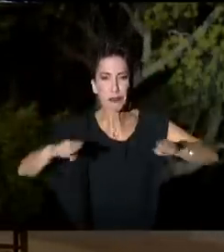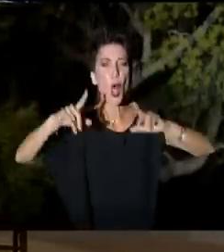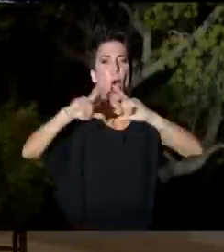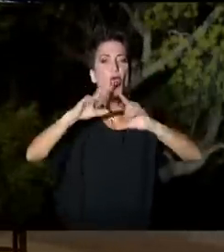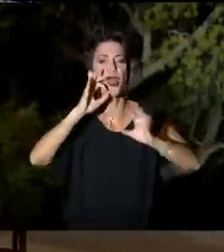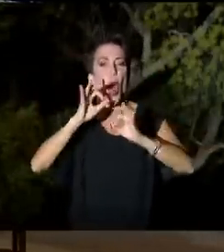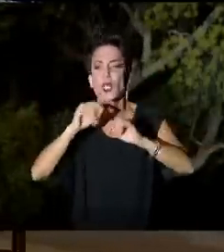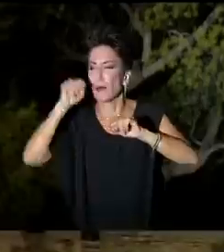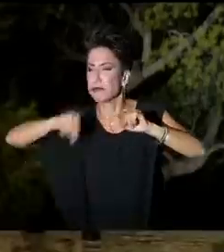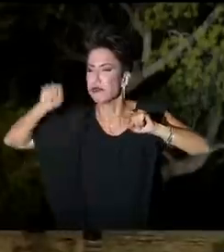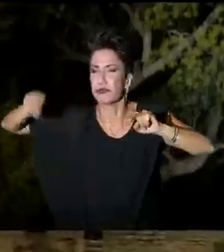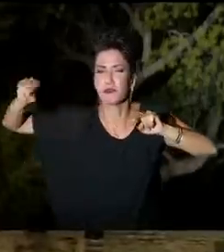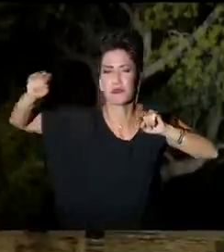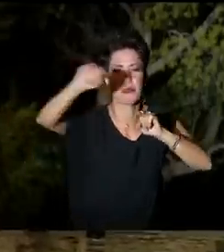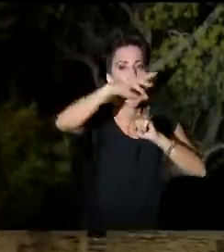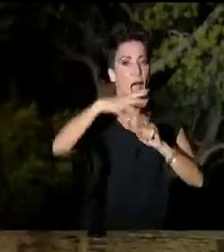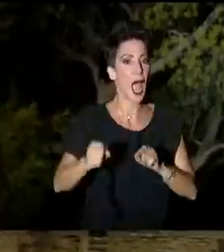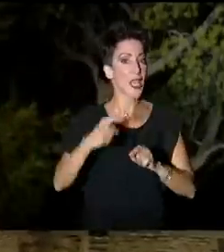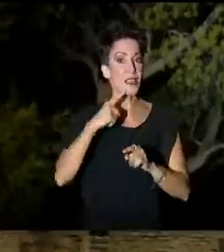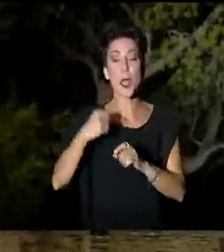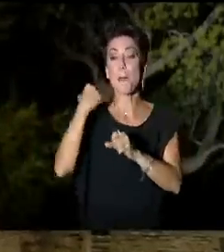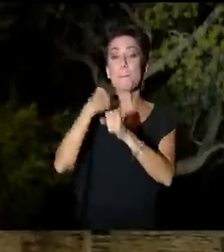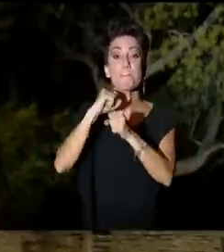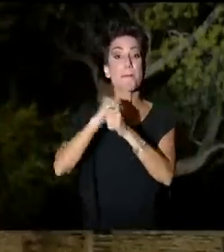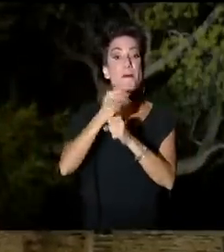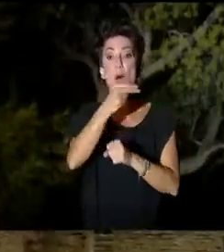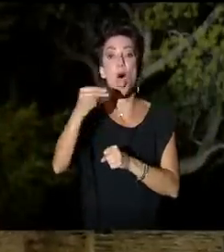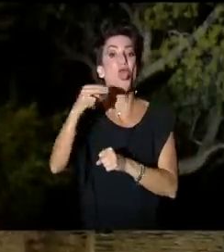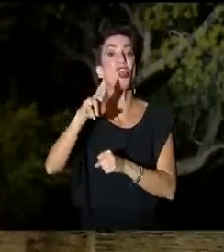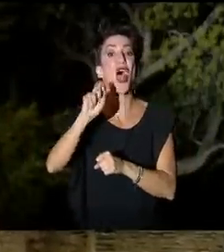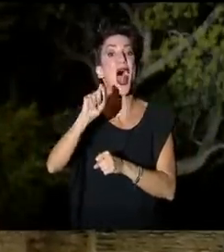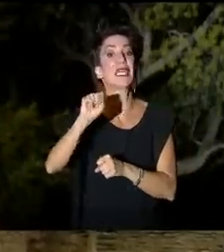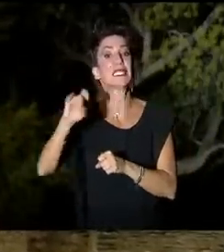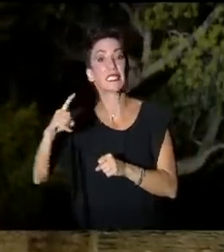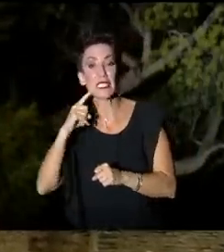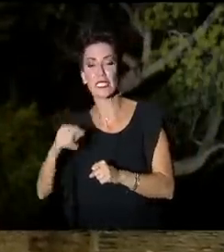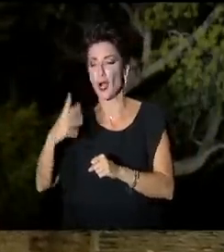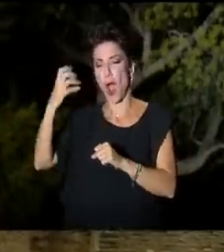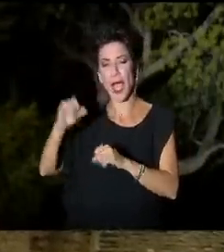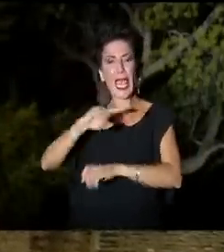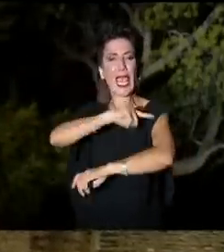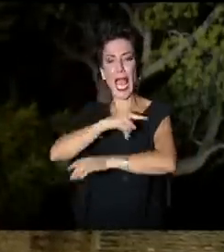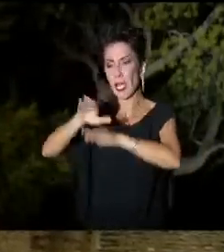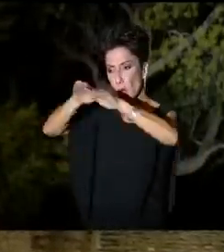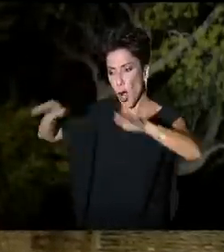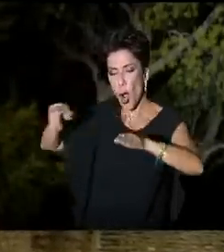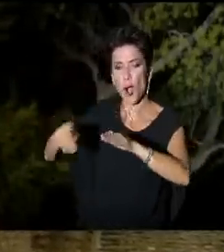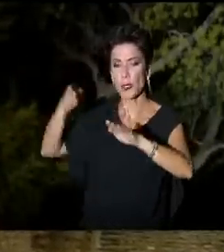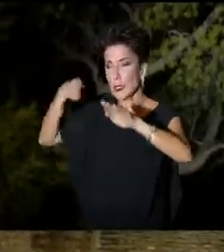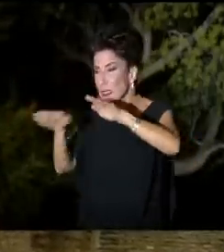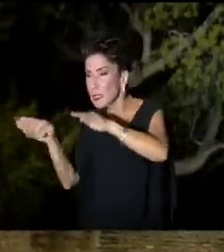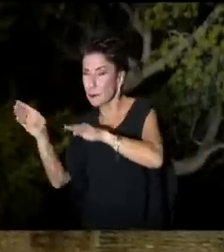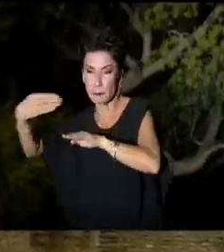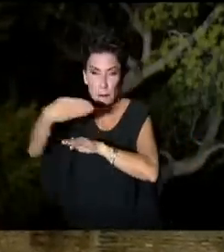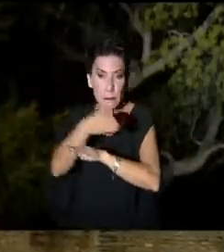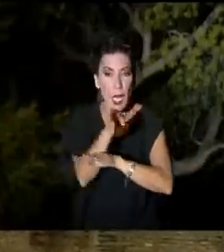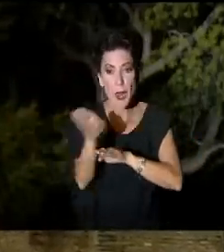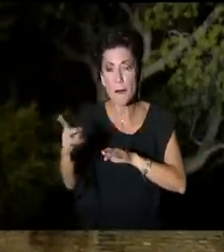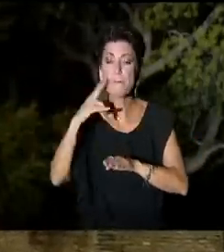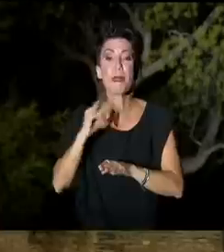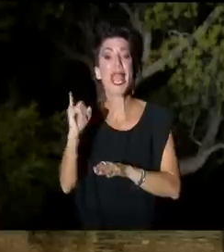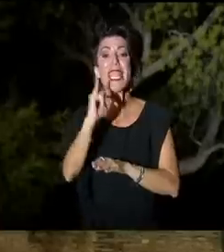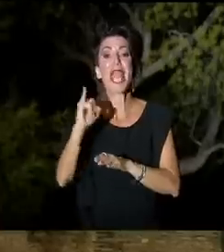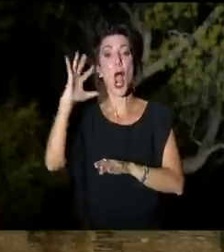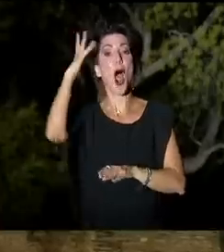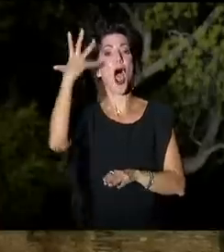Ιερό. Το μνημείο του Θρασύλου, οι χορηγικοί κύονες, το Ασκληπιείο και τα σπήλαια του Απόλλωνος και της Αγλαύρου, καθώς και το Ιερό της